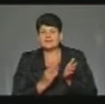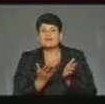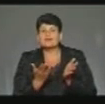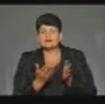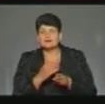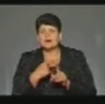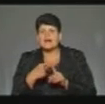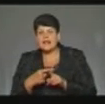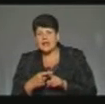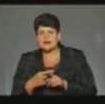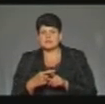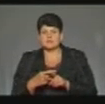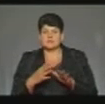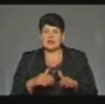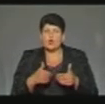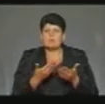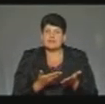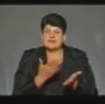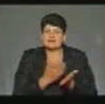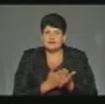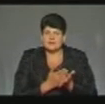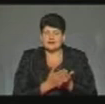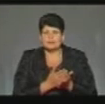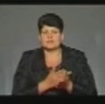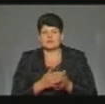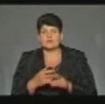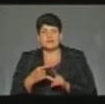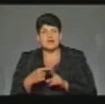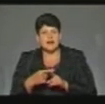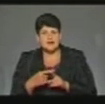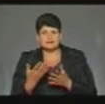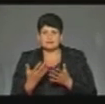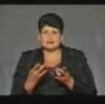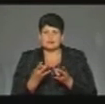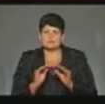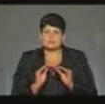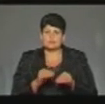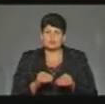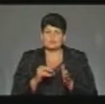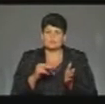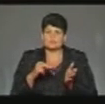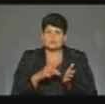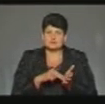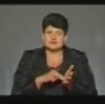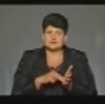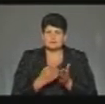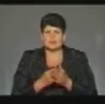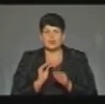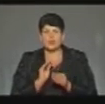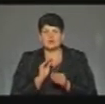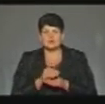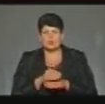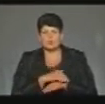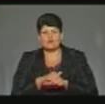саме перехрестях рекомендації є, на яких саме перехрестях необхідно встановлювати додаткове